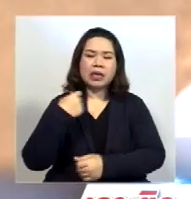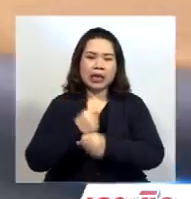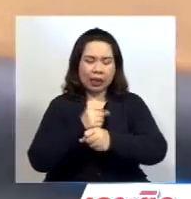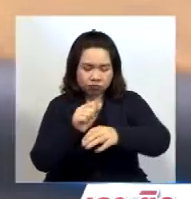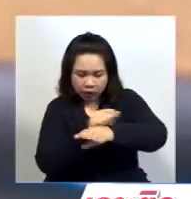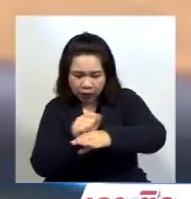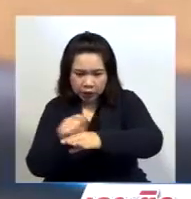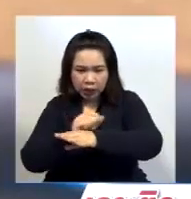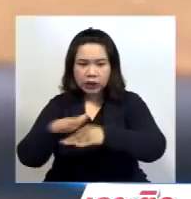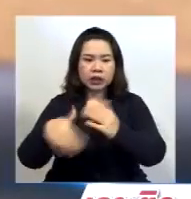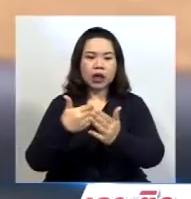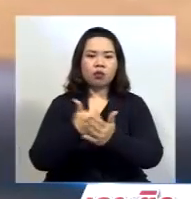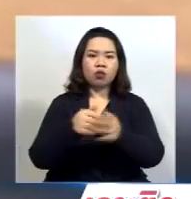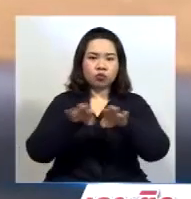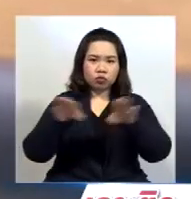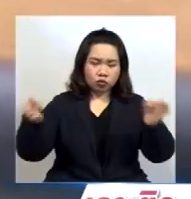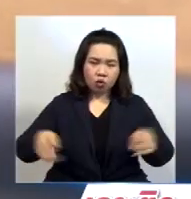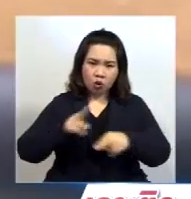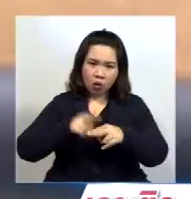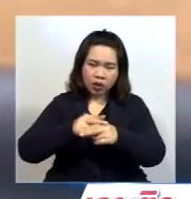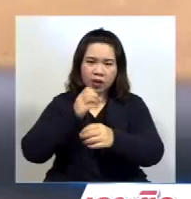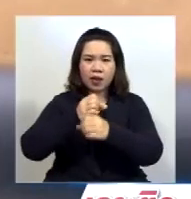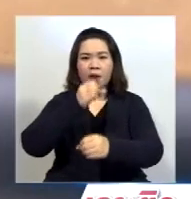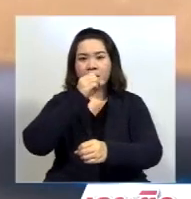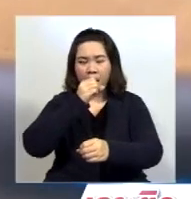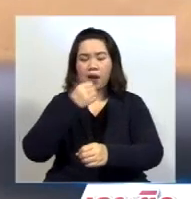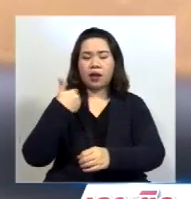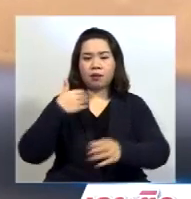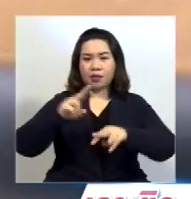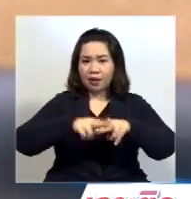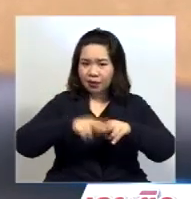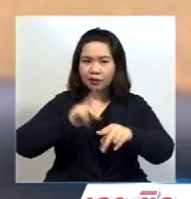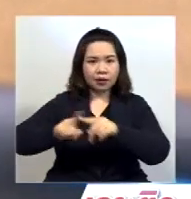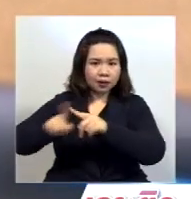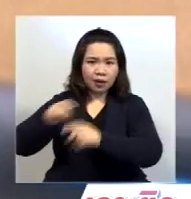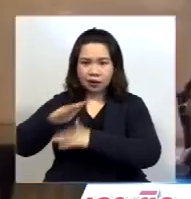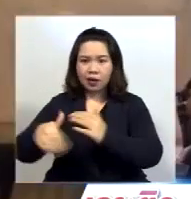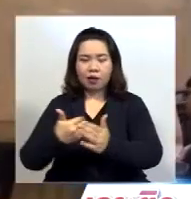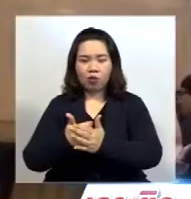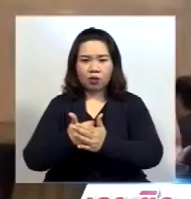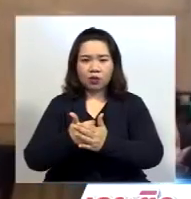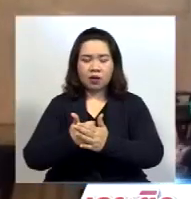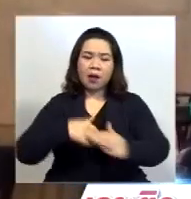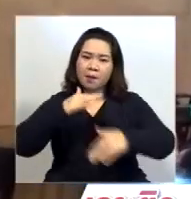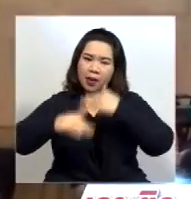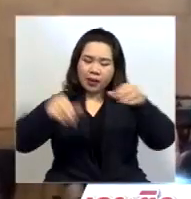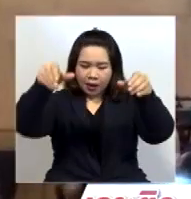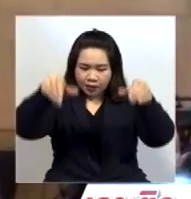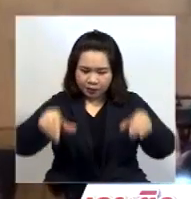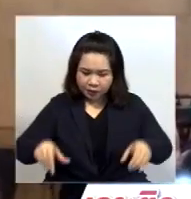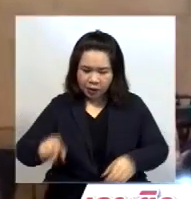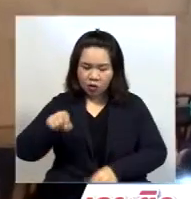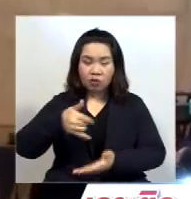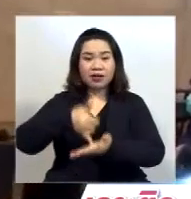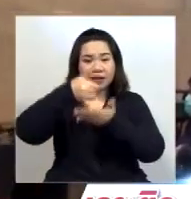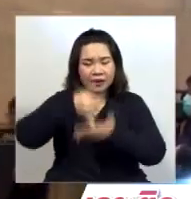ทุกซอกทุกมุมนะคะฆ่าเชื้อโต๊ะเก้าอี้ไมโครโฟนที่นั่งภายในห้องประชุมทั้งหมดรวมถึงราวบันไดปุ่มลิฟต์ห้องพักนายก